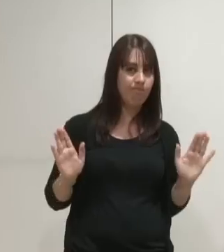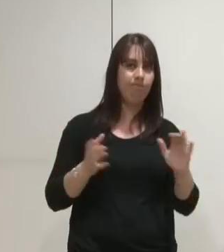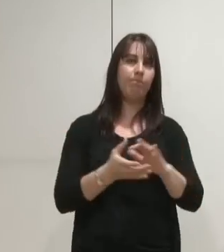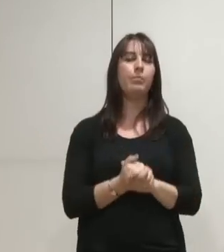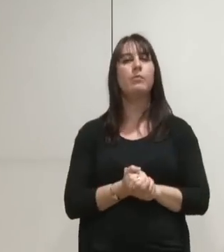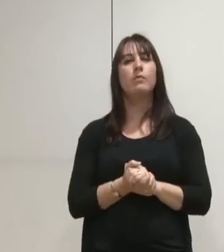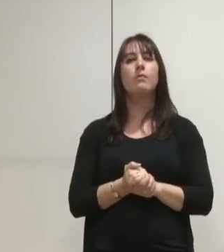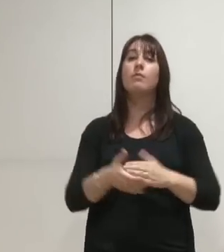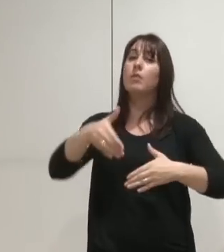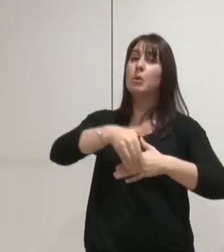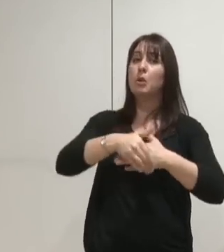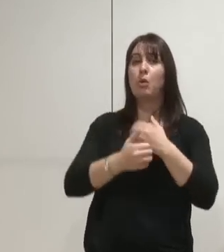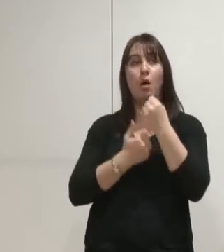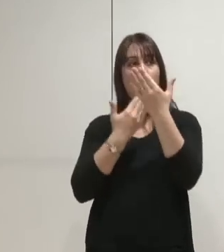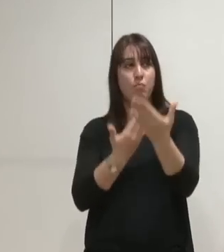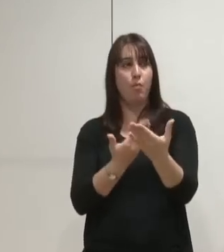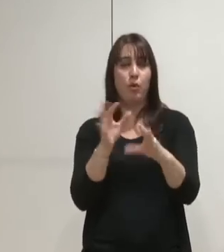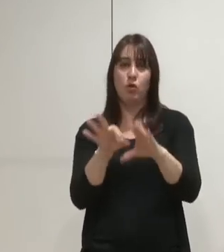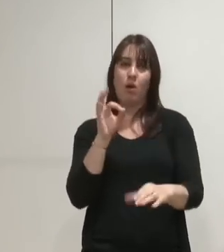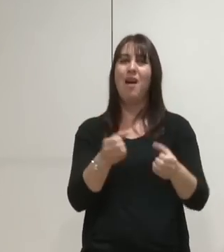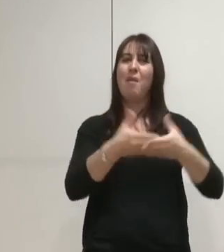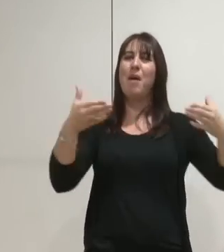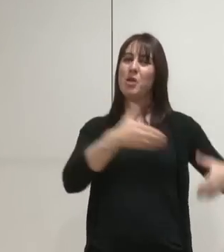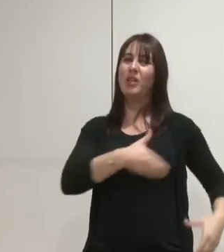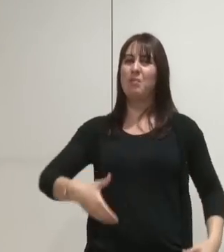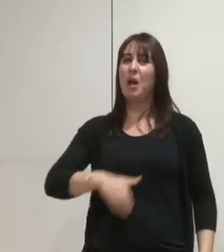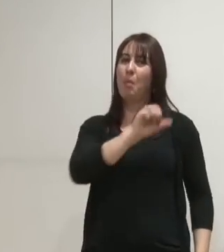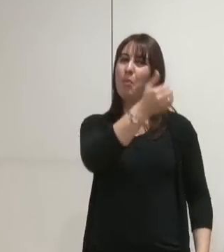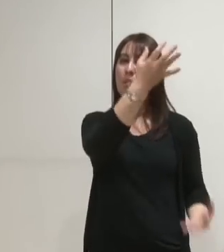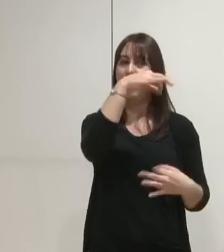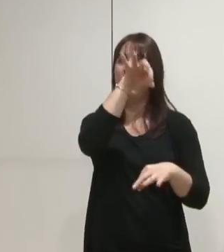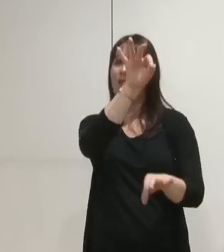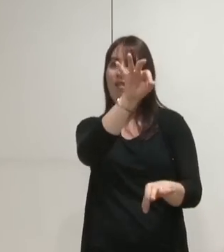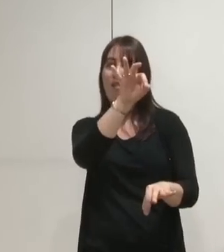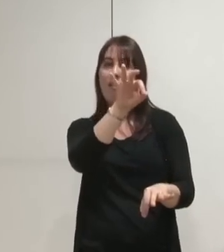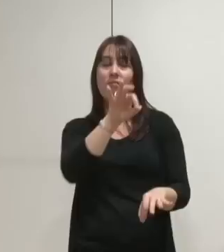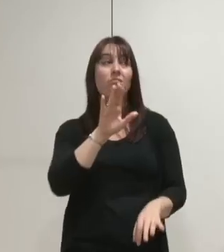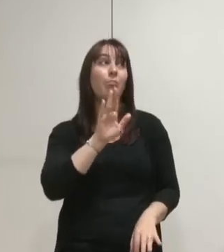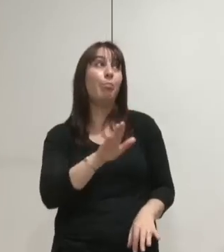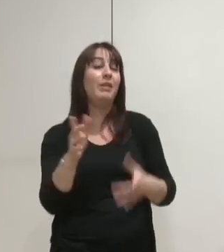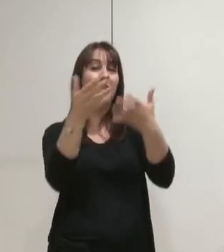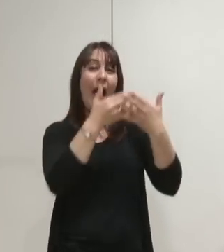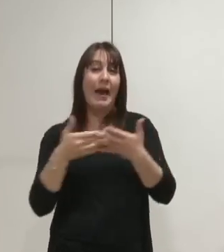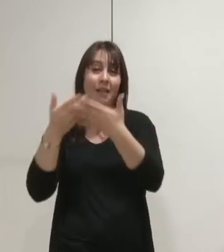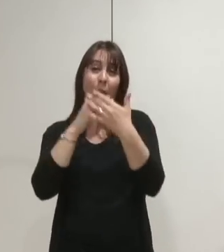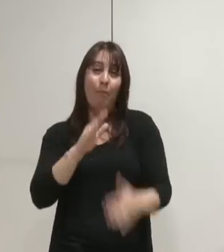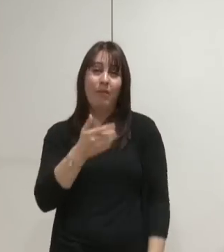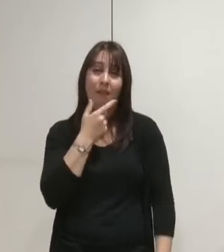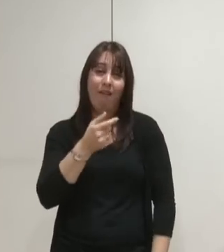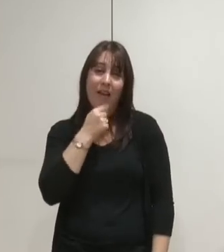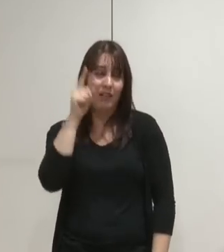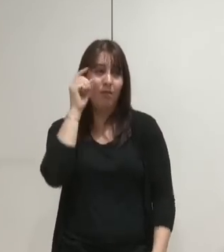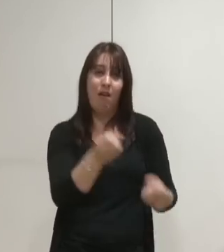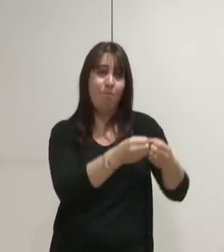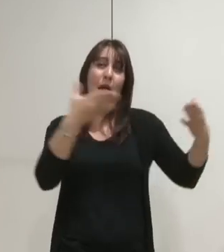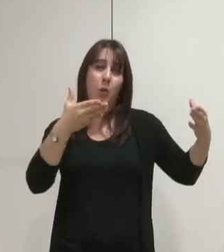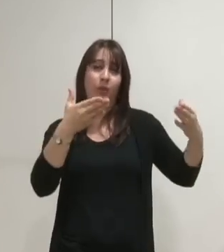soir est d'abord celui de la majorité municipale pour une raison arithmétiquement simple et facile à comprendre